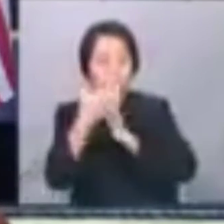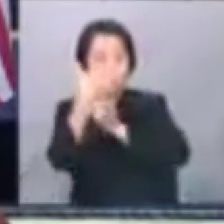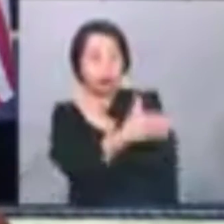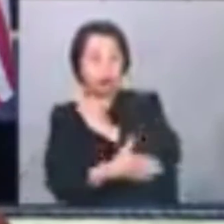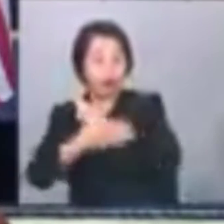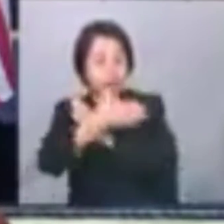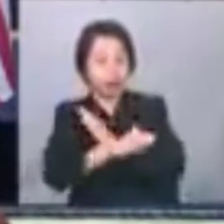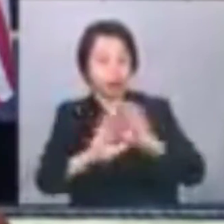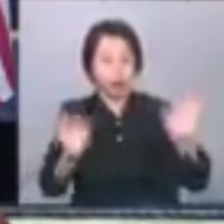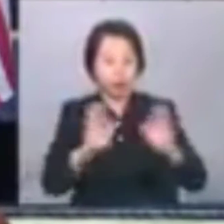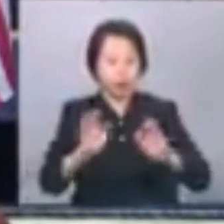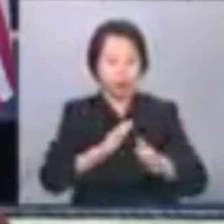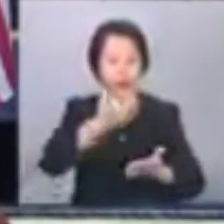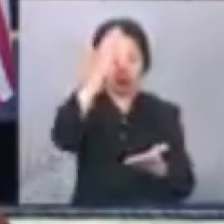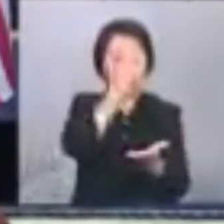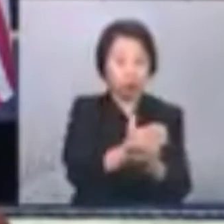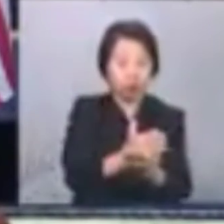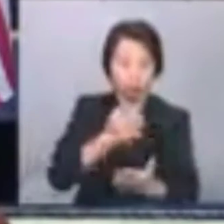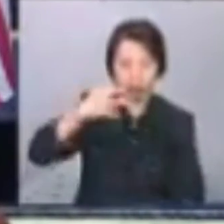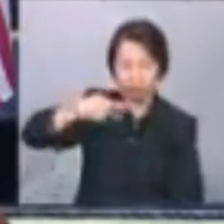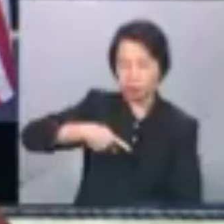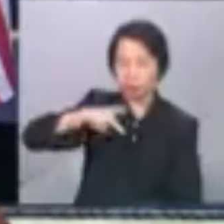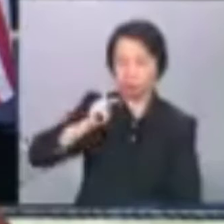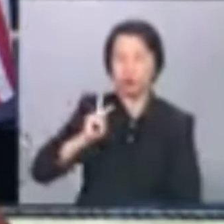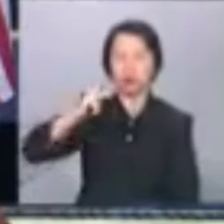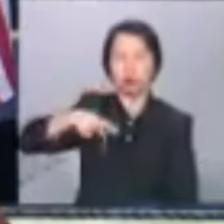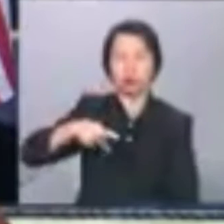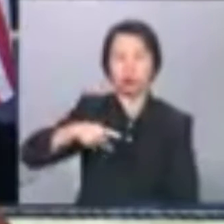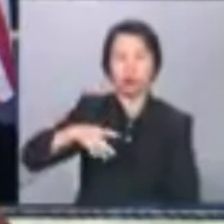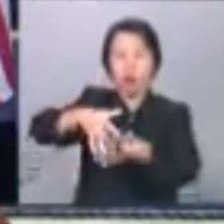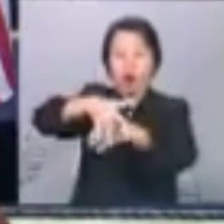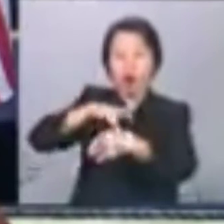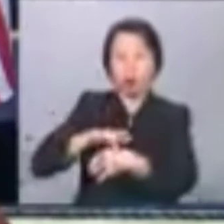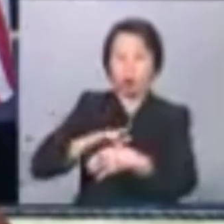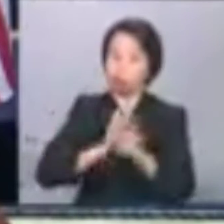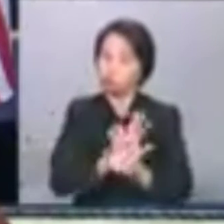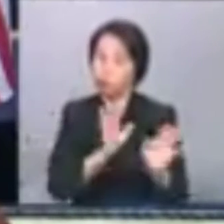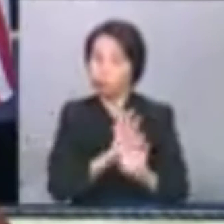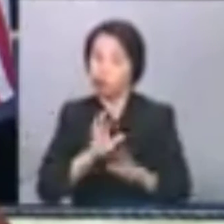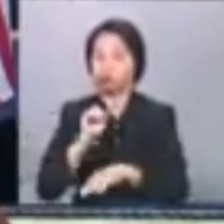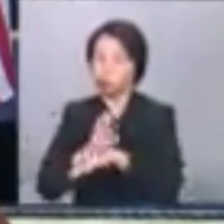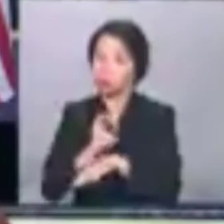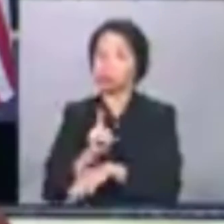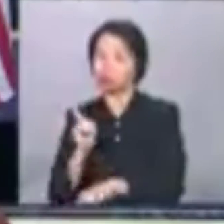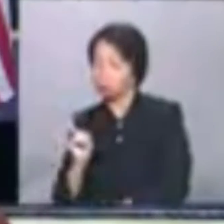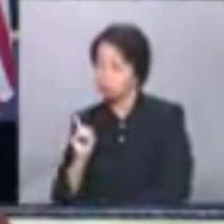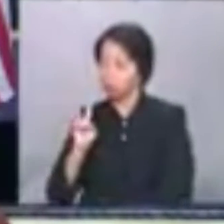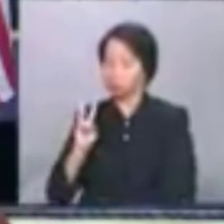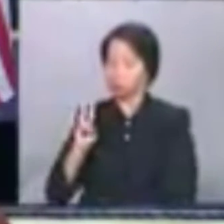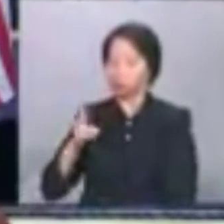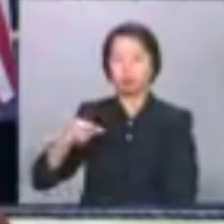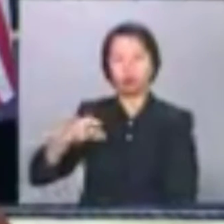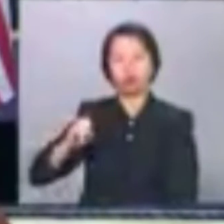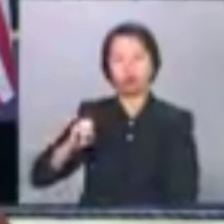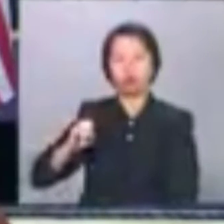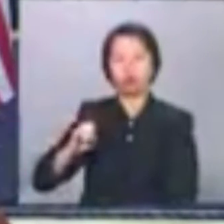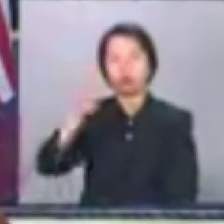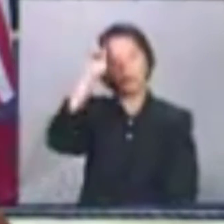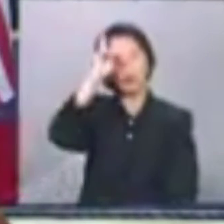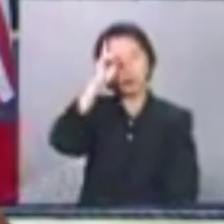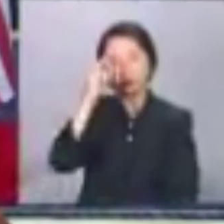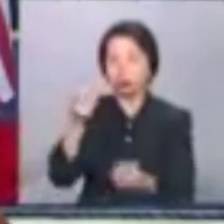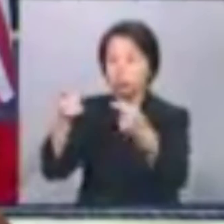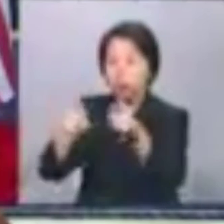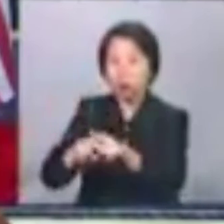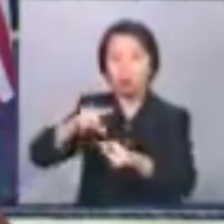supaya tidak menamatkan perintah kawalan pergerakan terlalu awal Hai testimonial yang berlaku